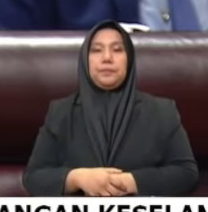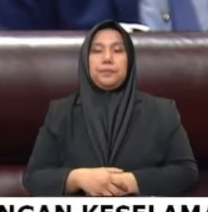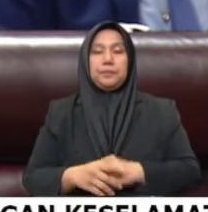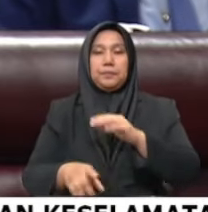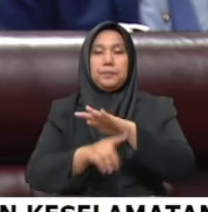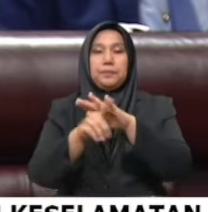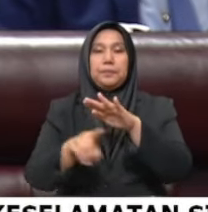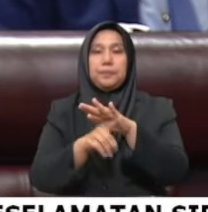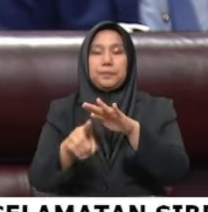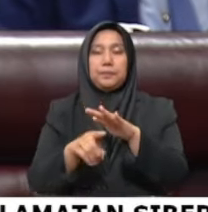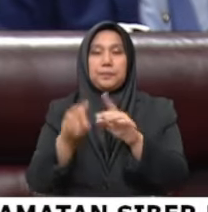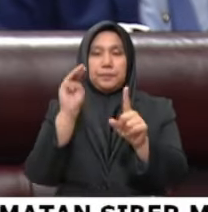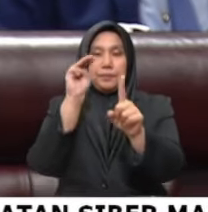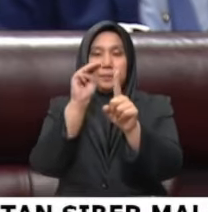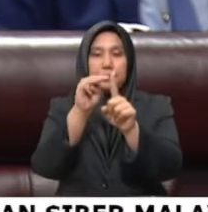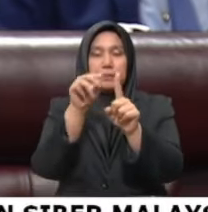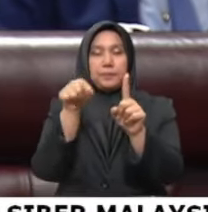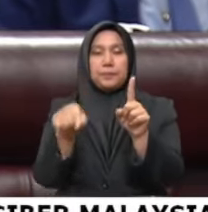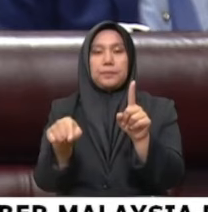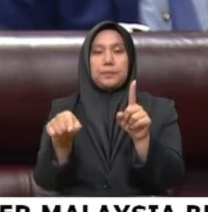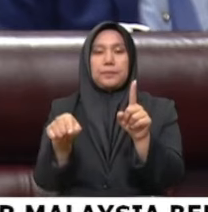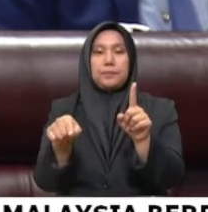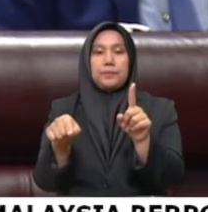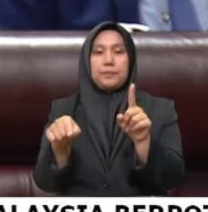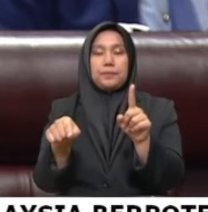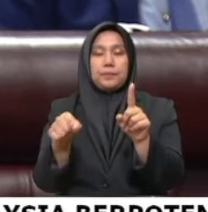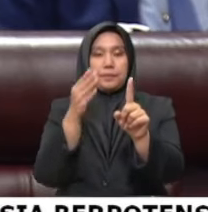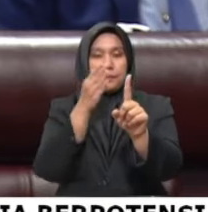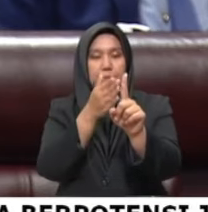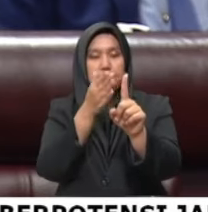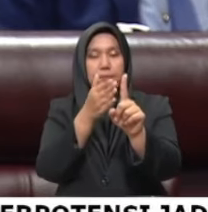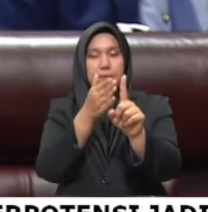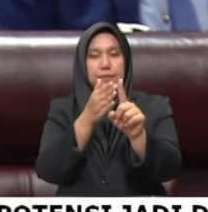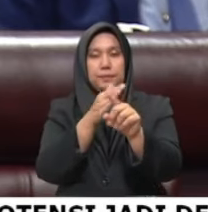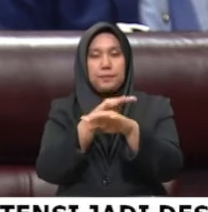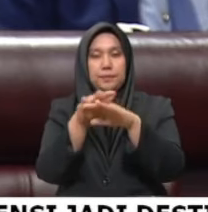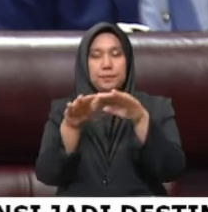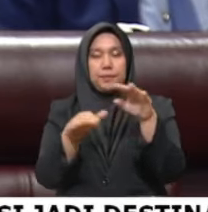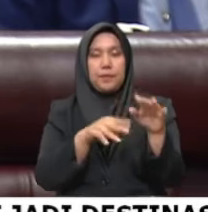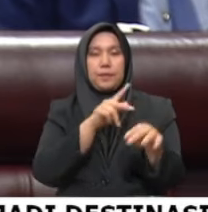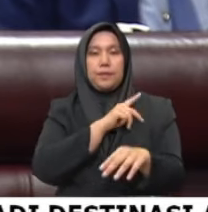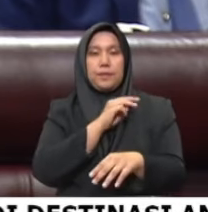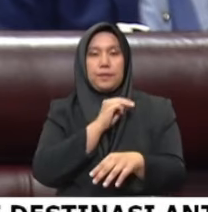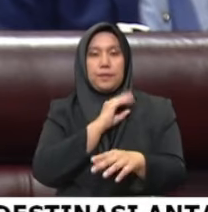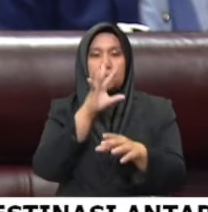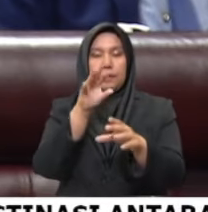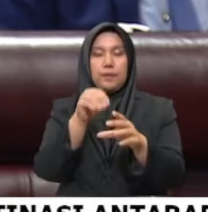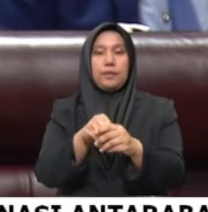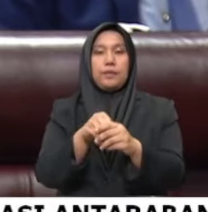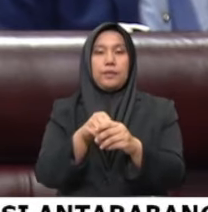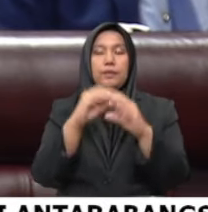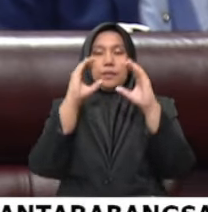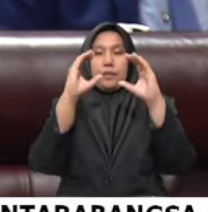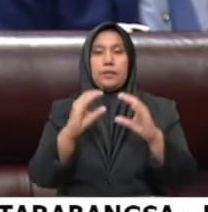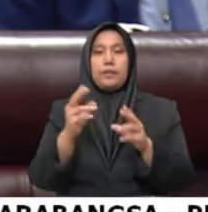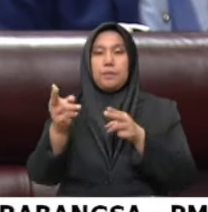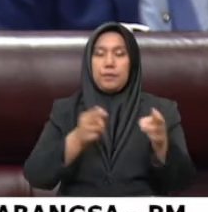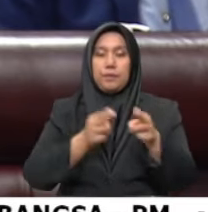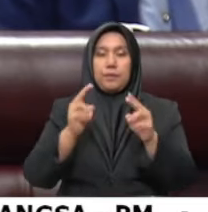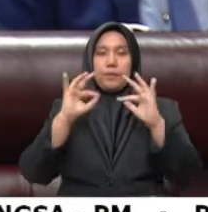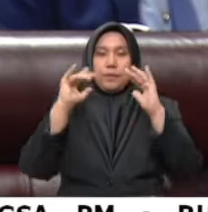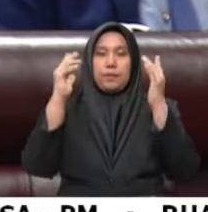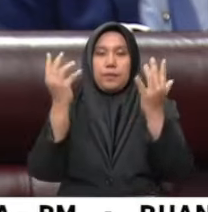Berdasarkan matlamat tersebut, sasaran-sasaran utama di bawah portfolio kementerian merangkumi aspek pengurusan alam